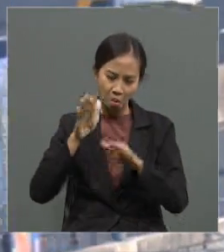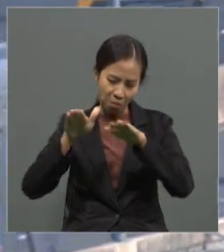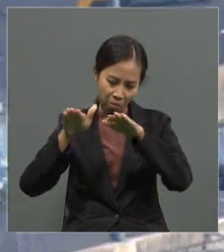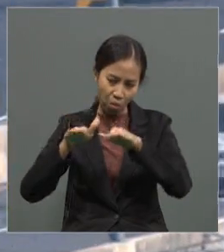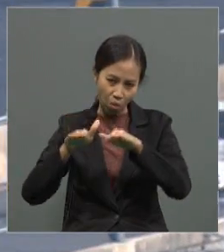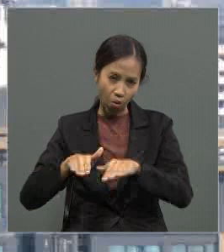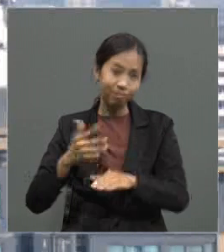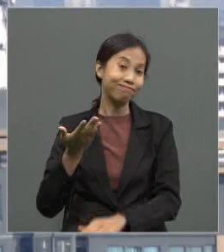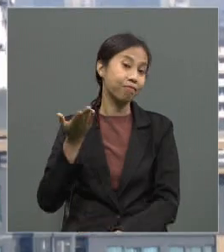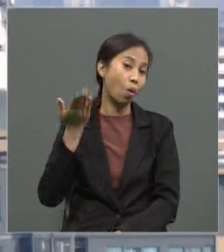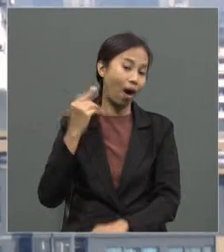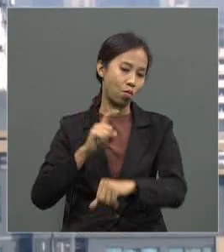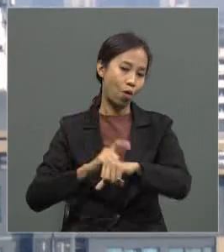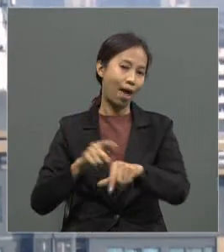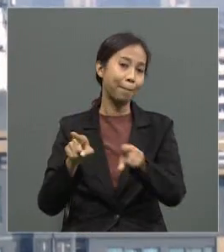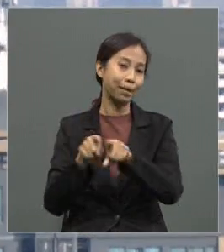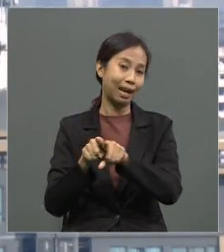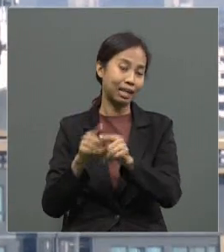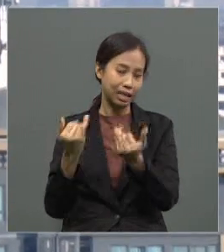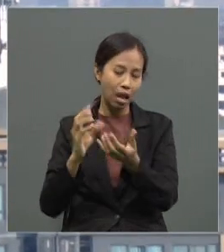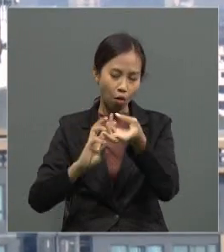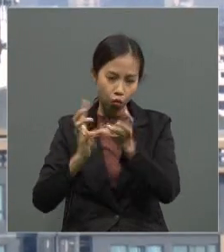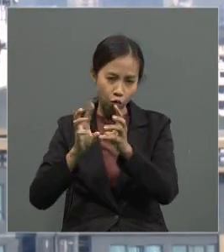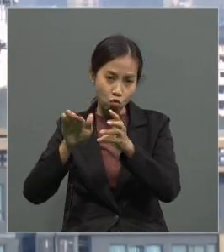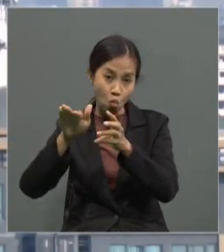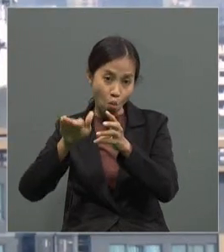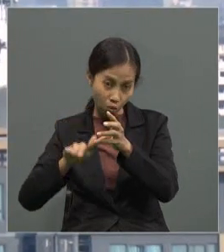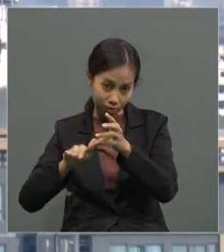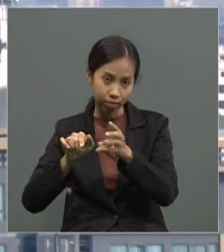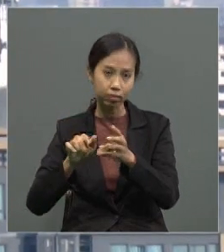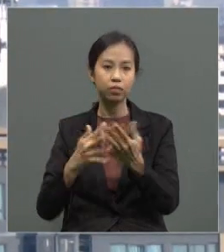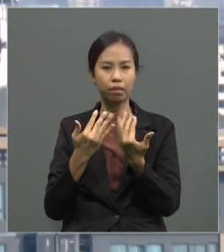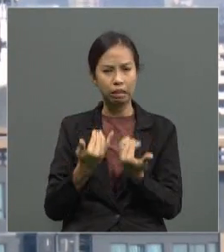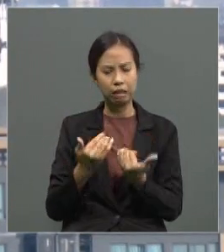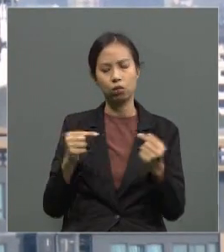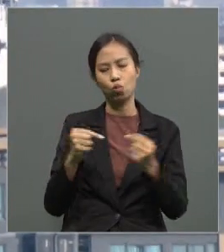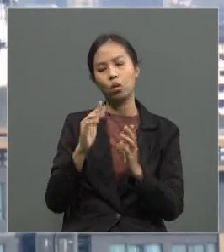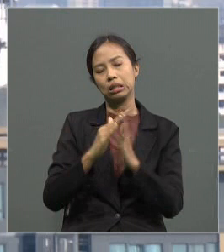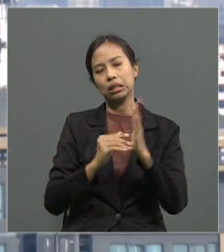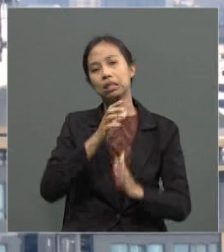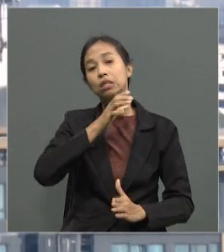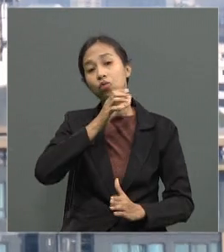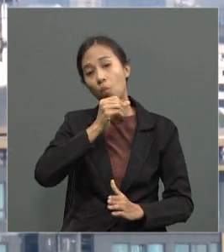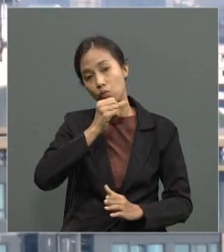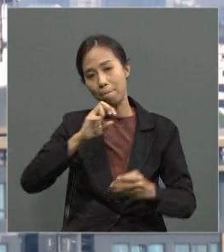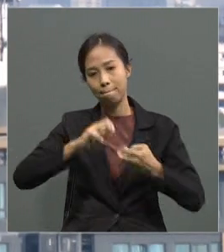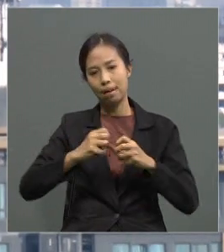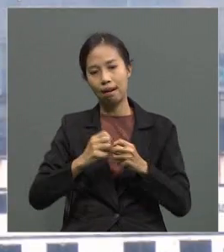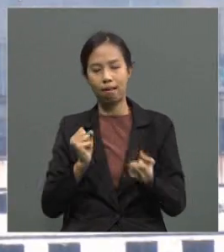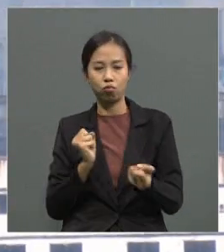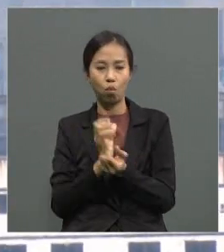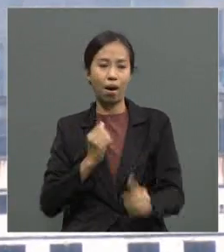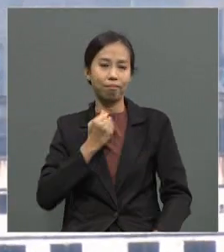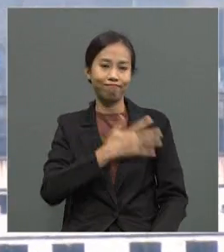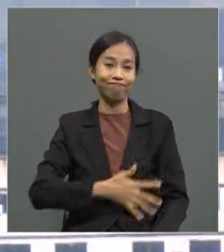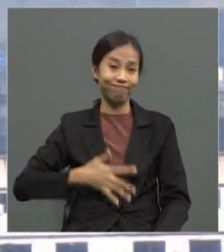วานในช่วงเวลาเดียวกันครับโดยพื้นที่ที่มีค่าฝุ่นเกินมาตรฐานอยู่ในระดับสีส้มเริ่มมีผลกระทบต่อสุขภาพจำนวน 26พื้น